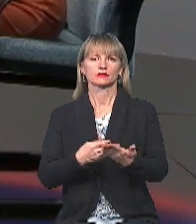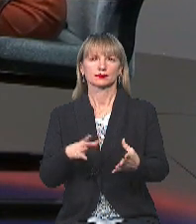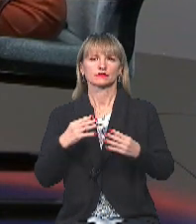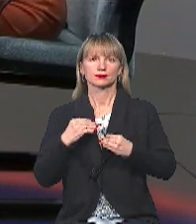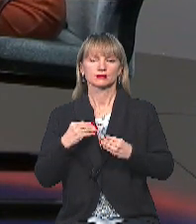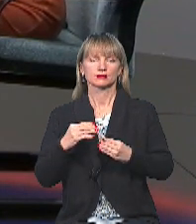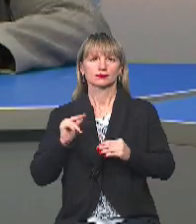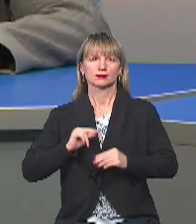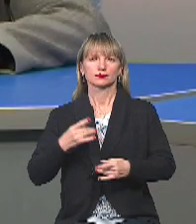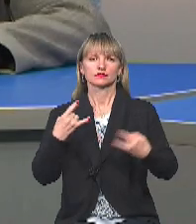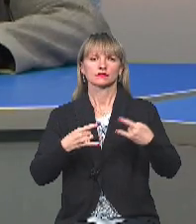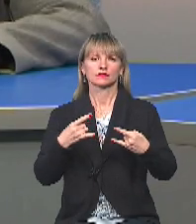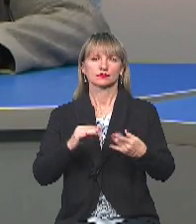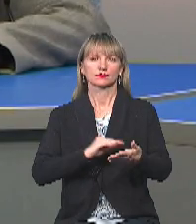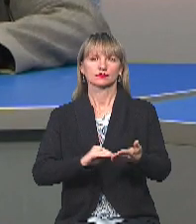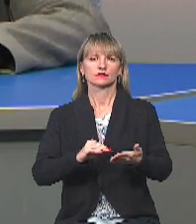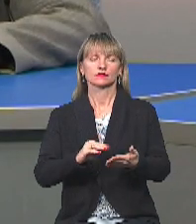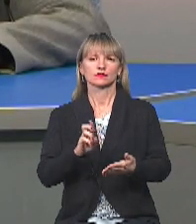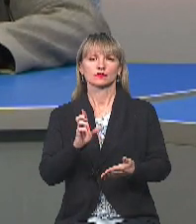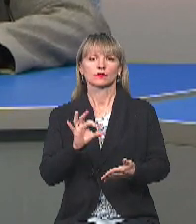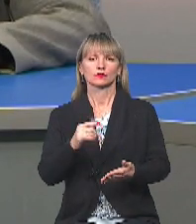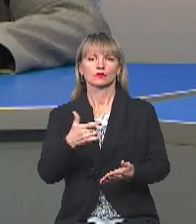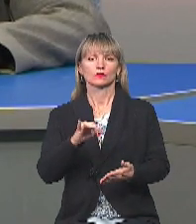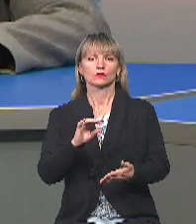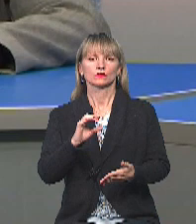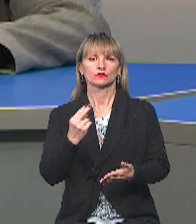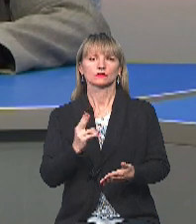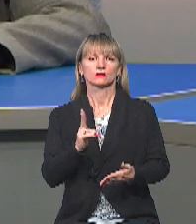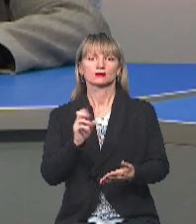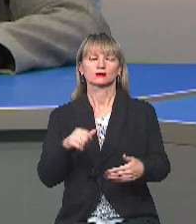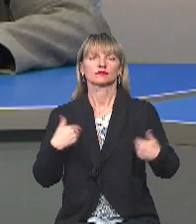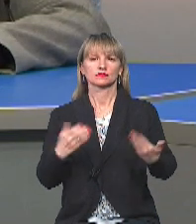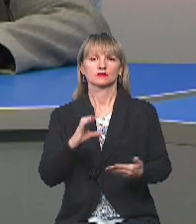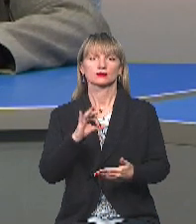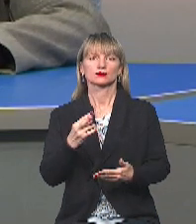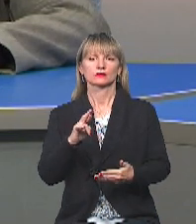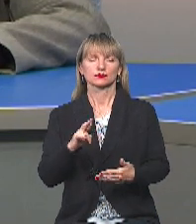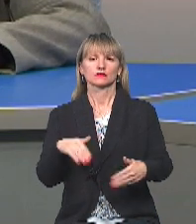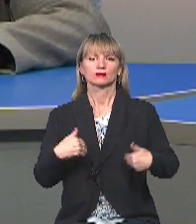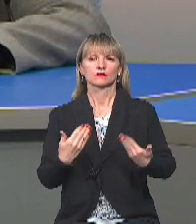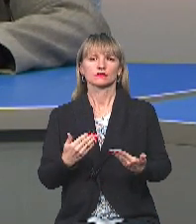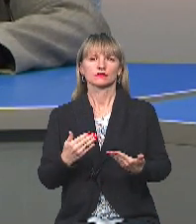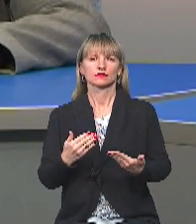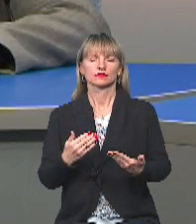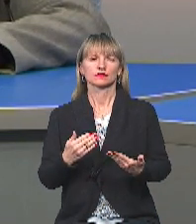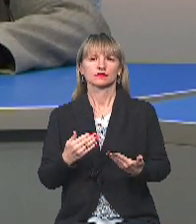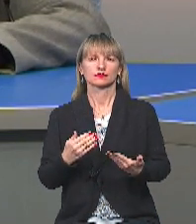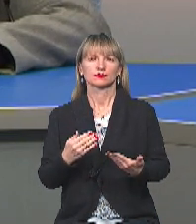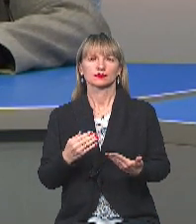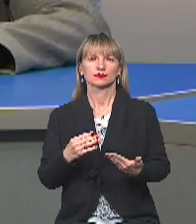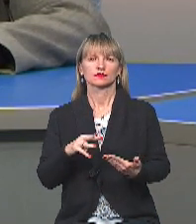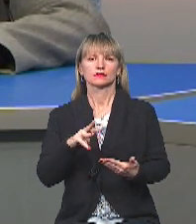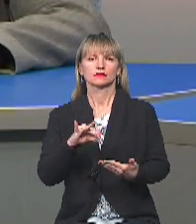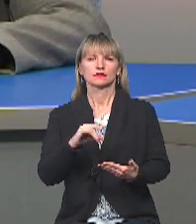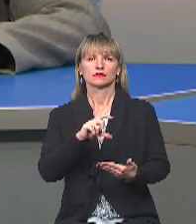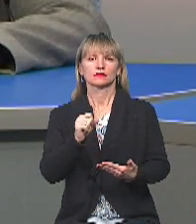колегу, тележурналістку Софію Богуцьку. Вітаю, сонечко. Вітаю. Вітаю з Михайлом, бо в тебе бабунечка